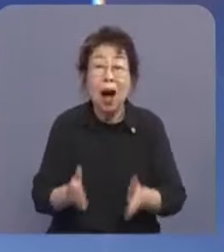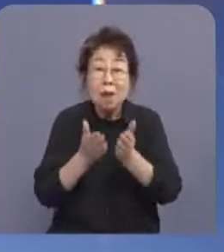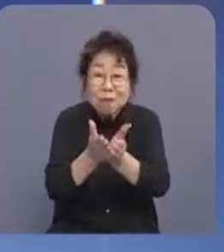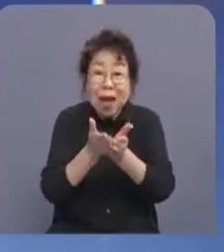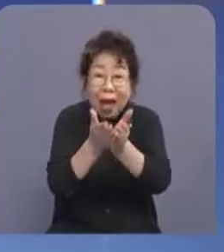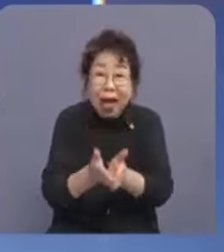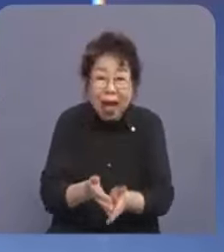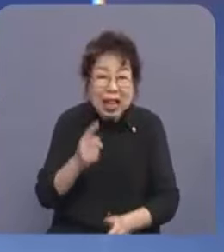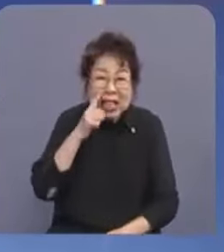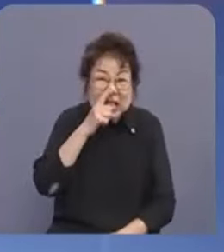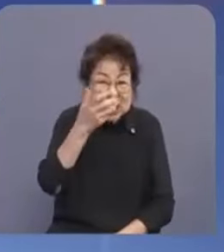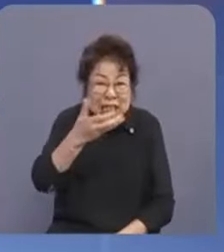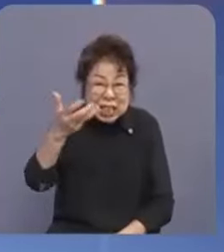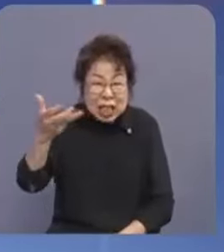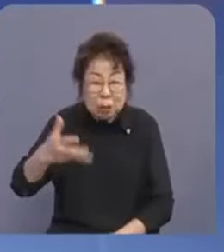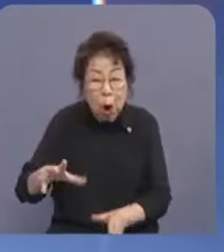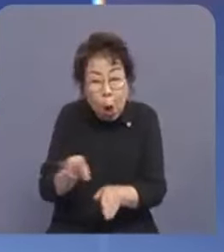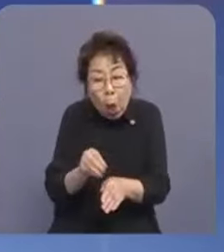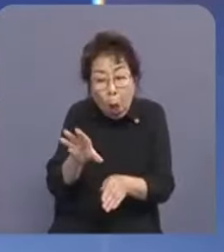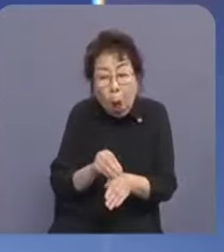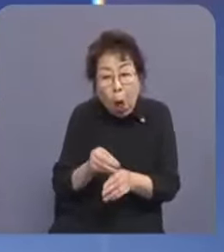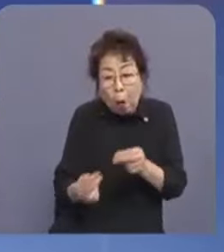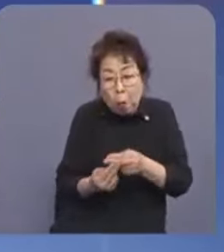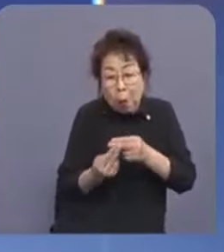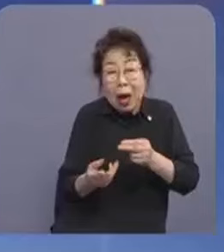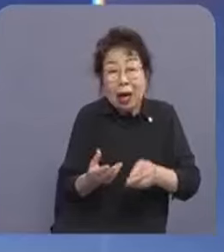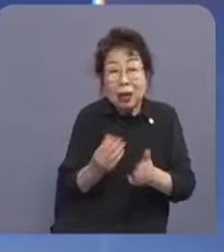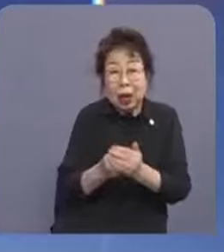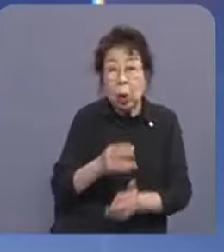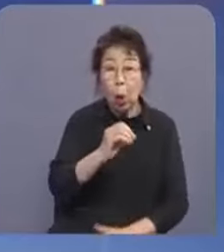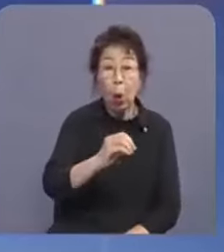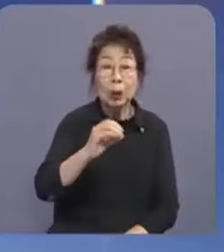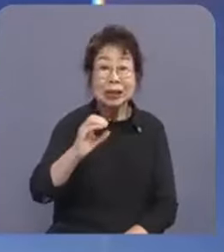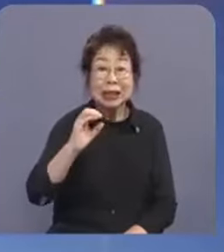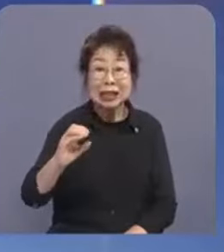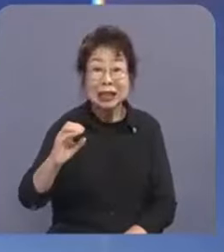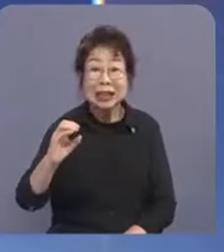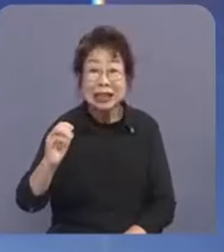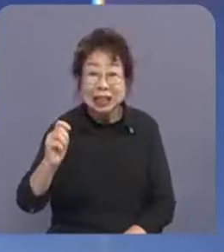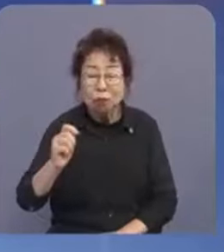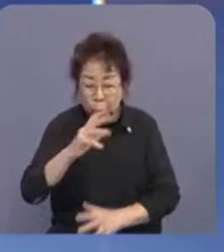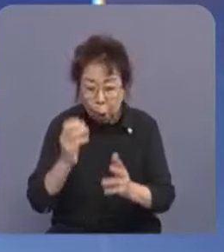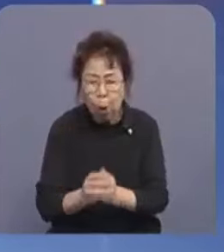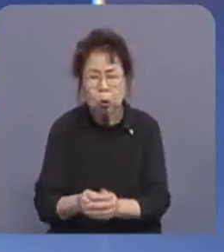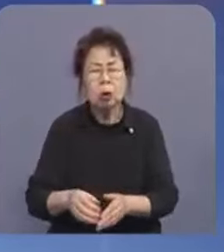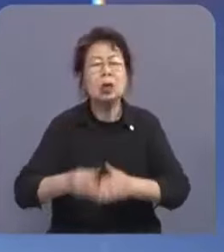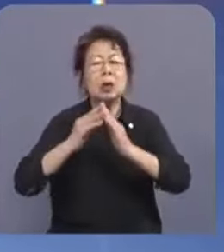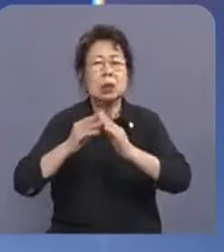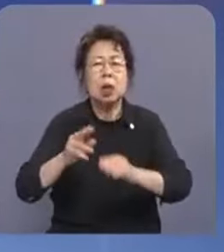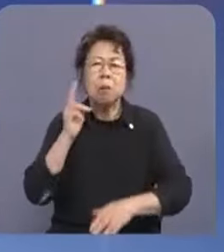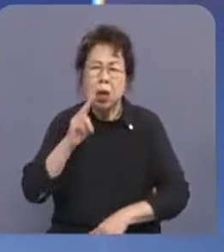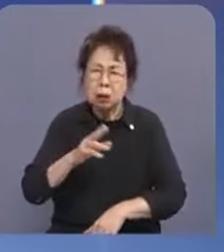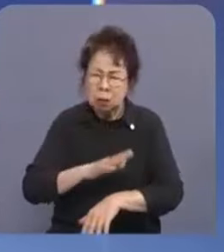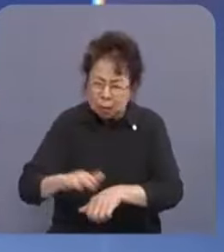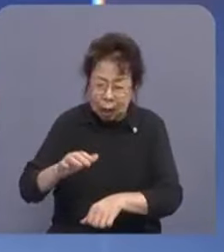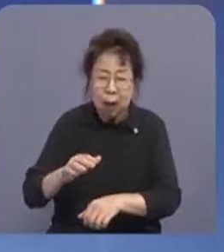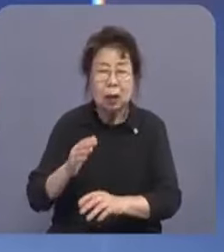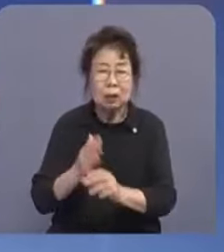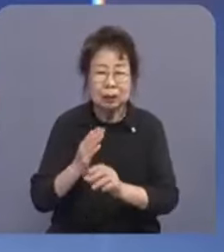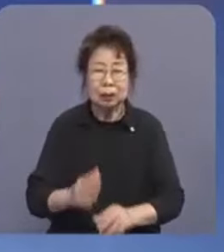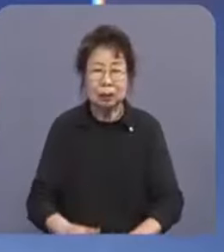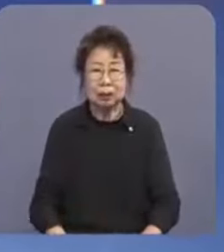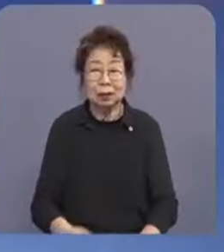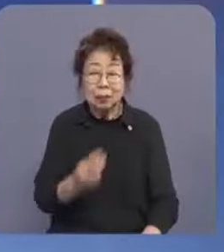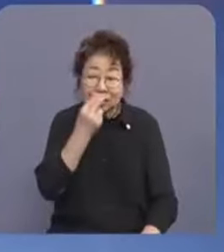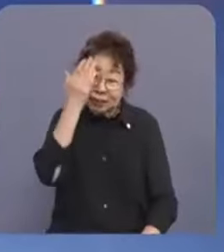이산화탄소 포지 시스템 즉 OCS 국내 최대 금로 설치되 실증 연구에 들어갔습니다